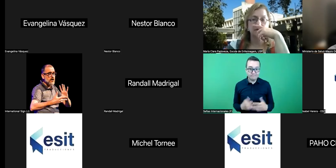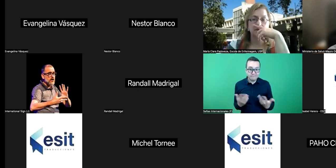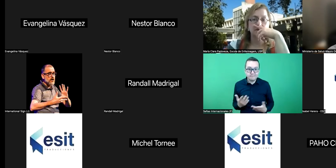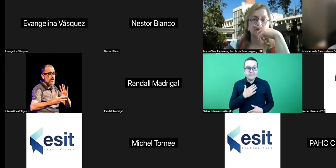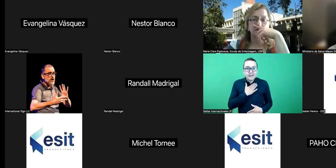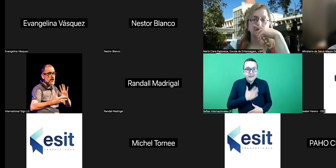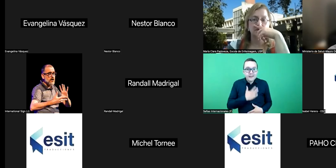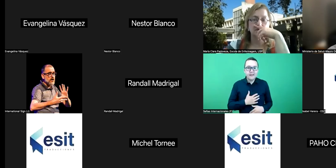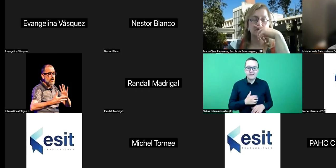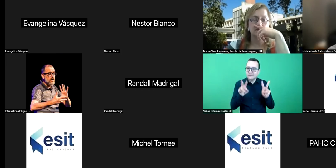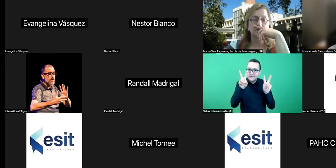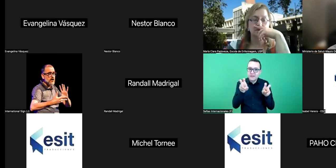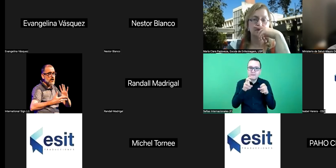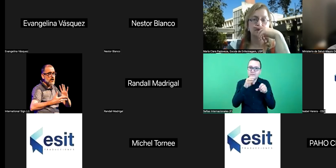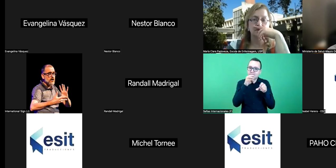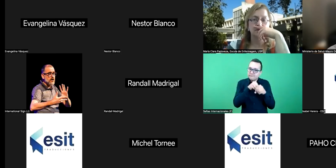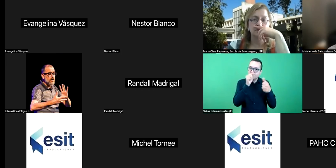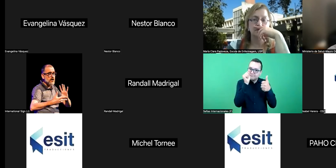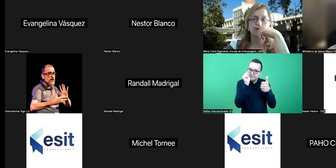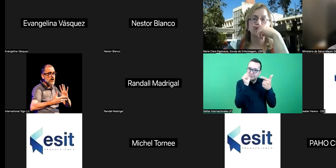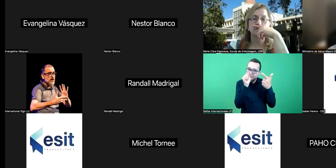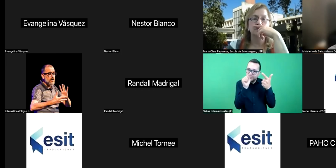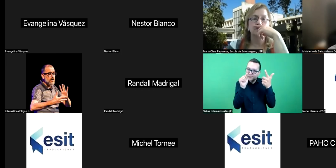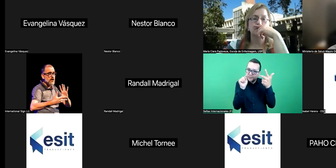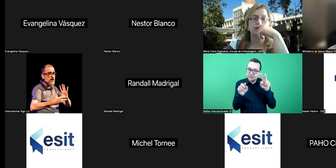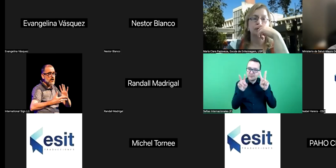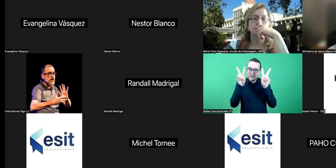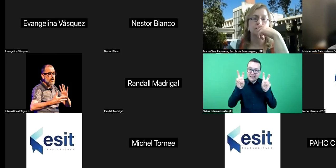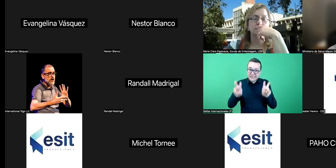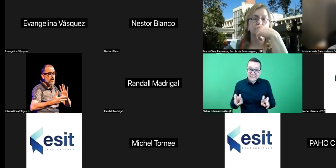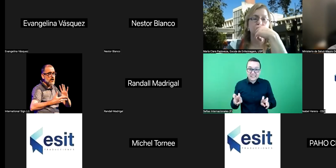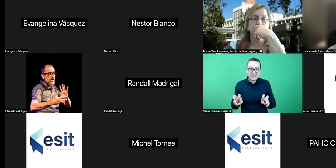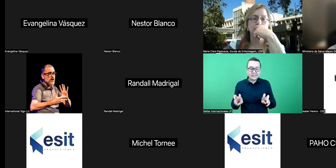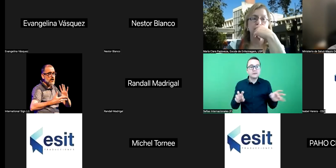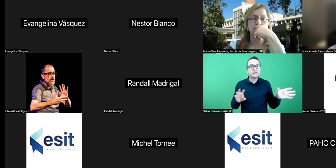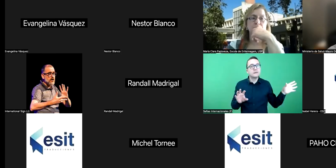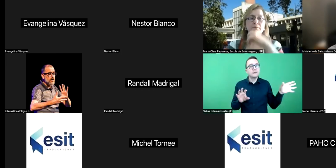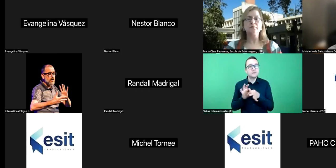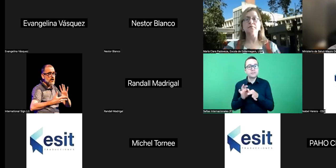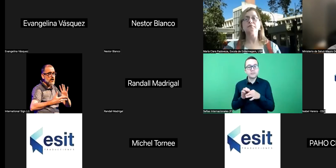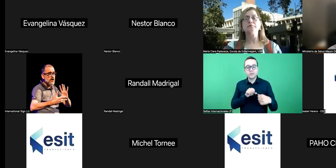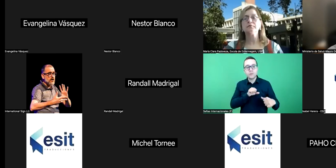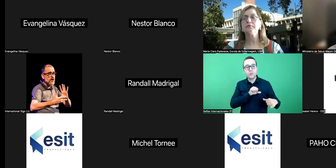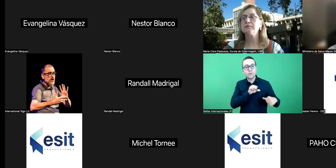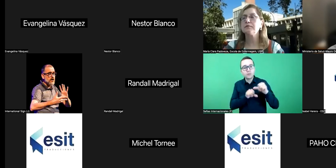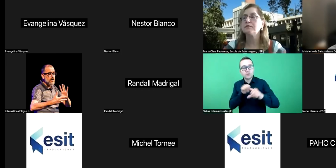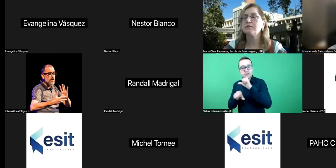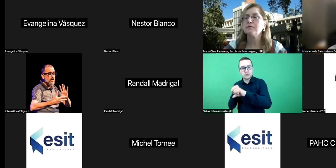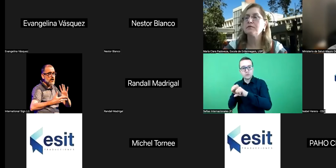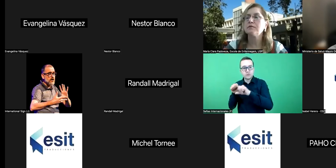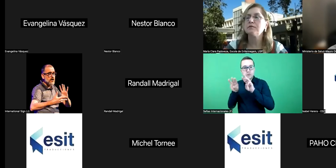certains contenus dans le processus, dans la méthodologie, où